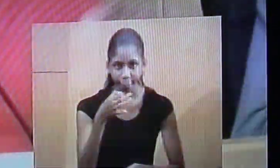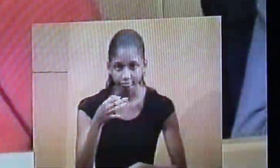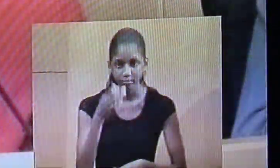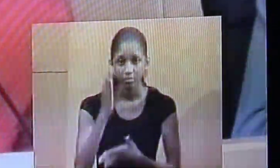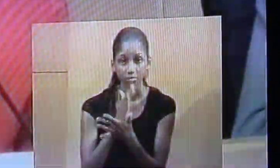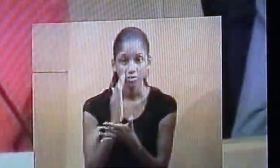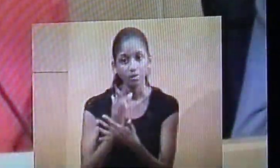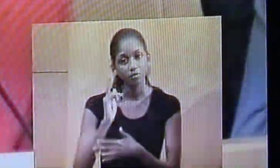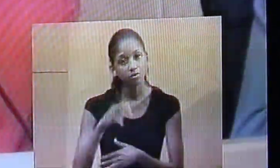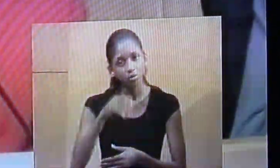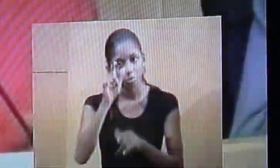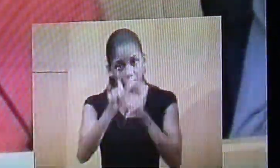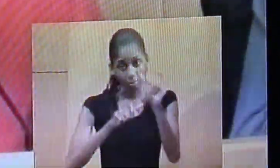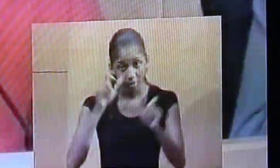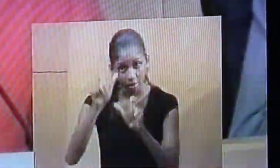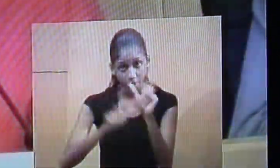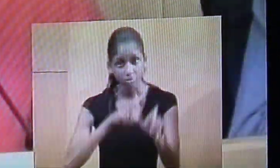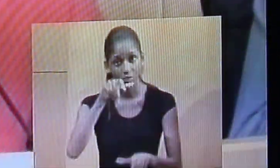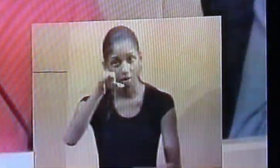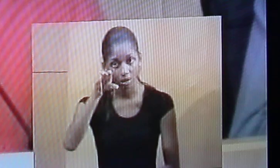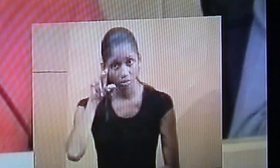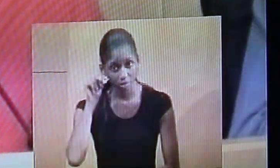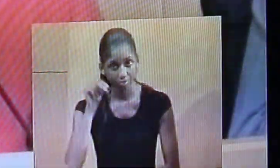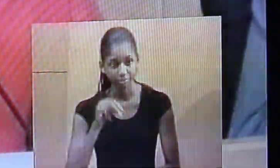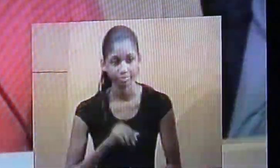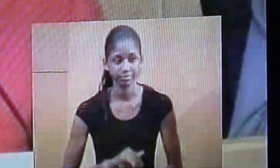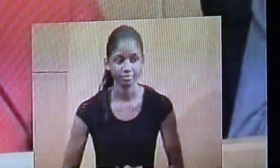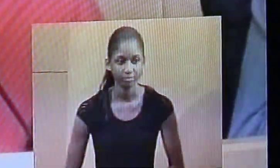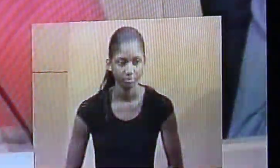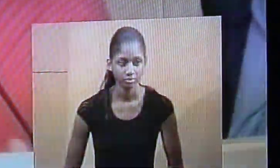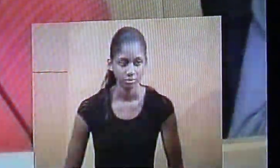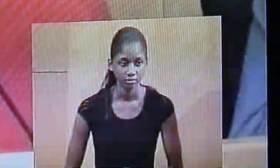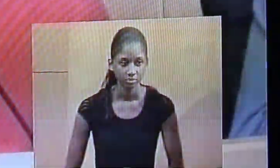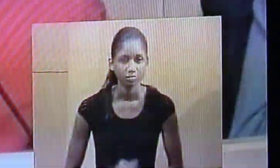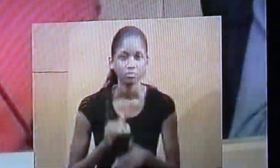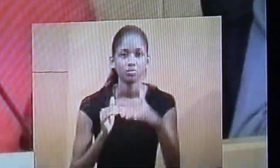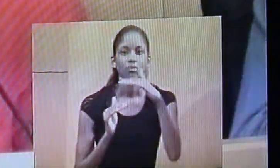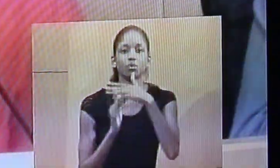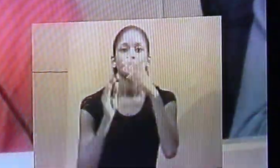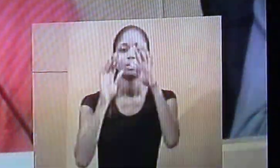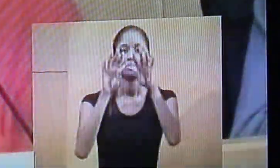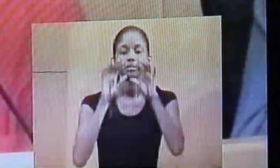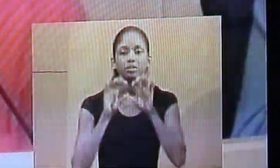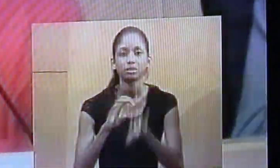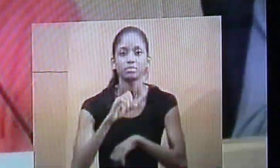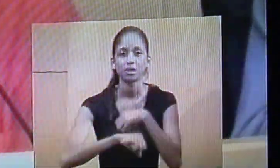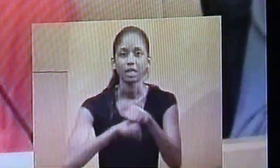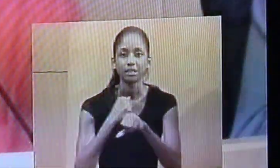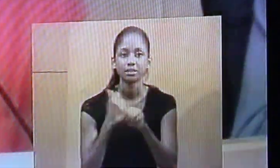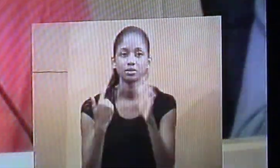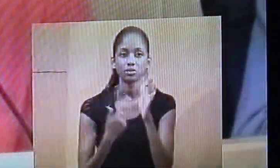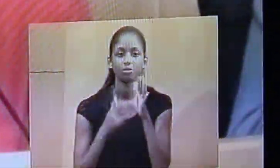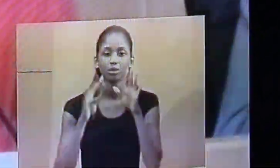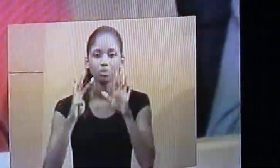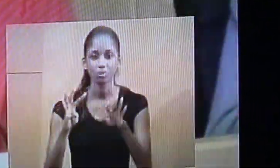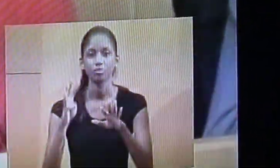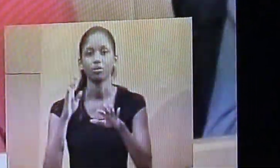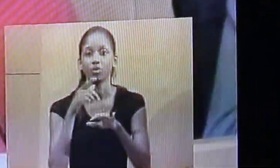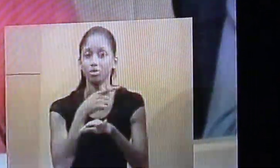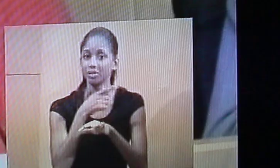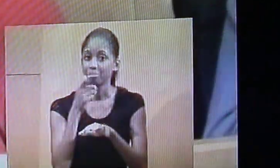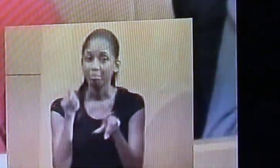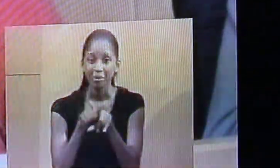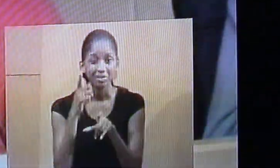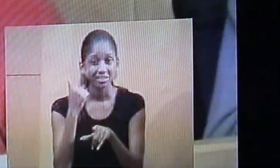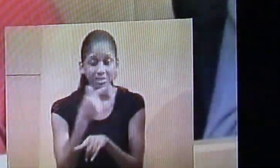la population l'entende, le compte administratif de 2009, que vous le vouliez ou